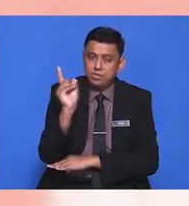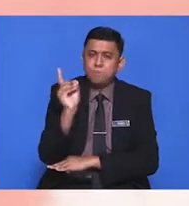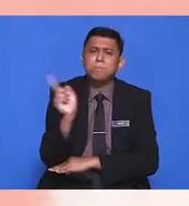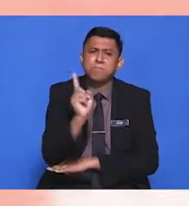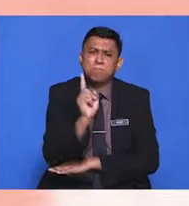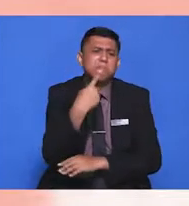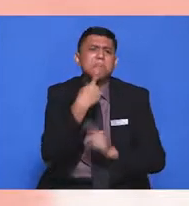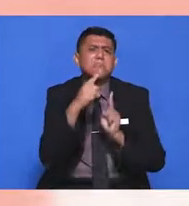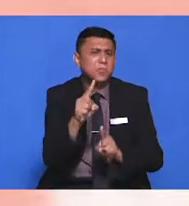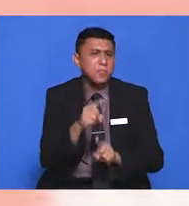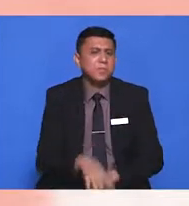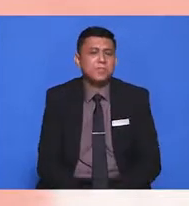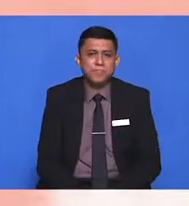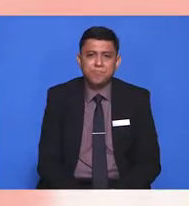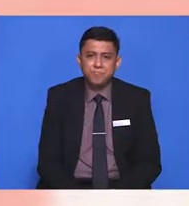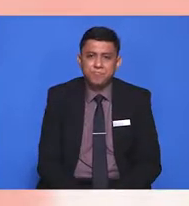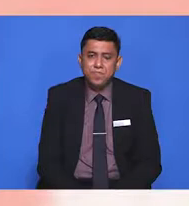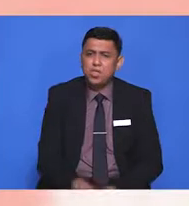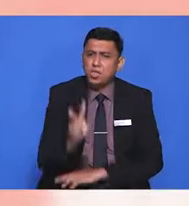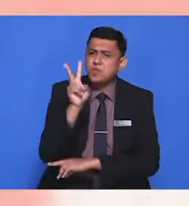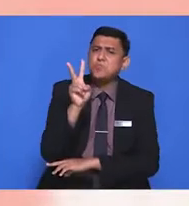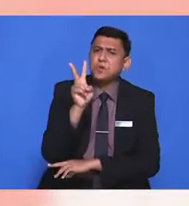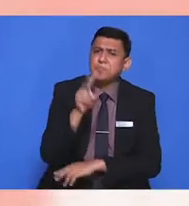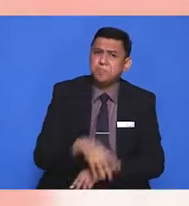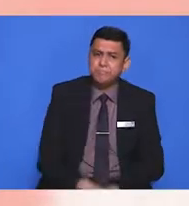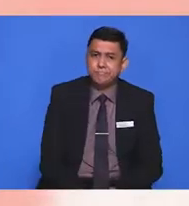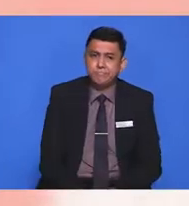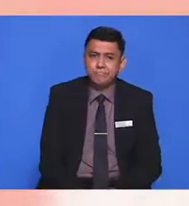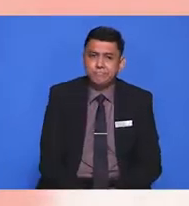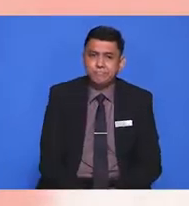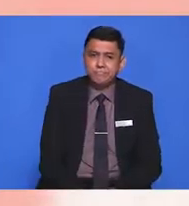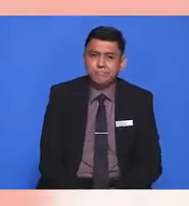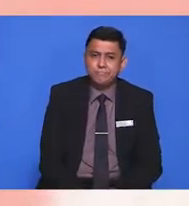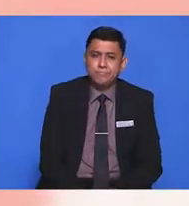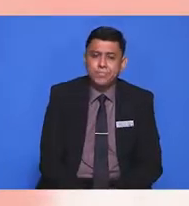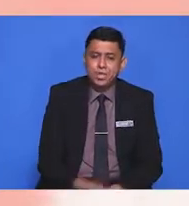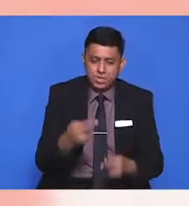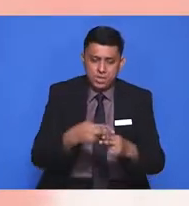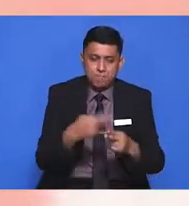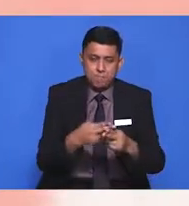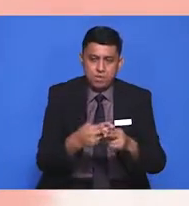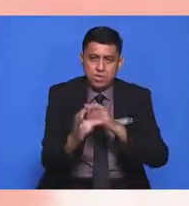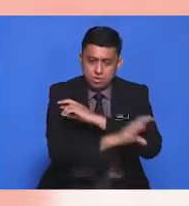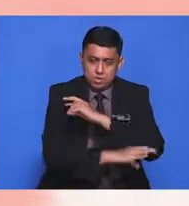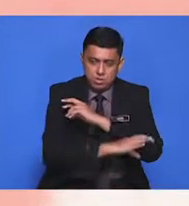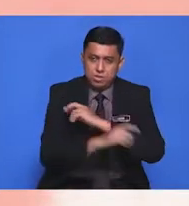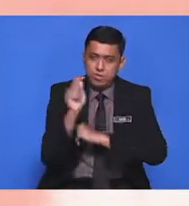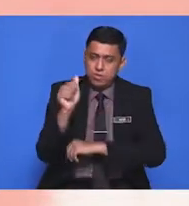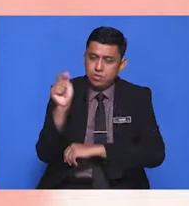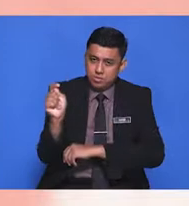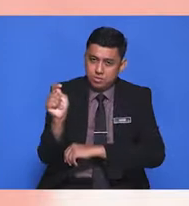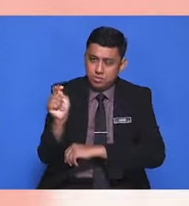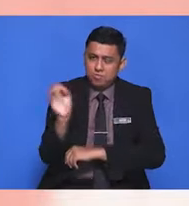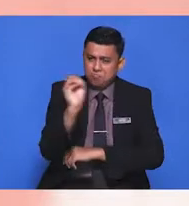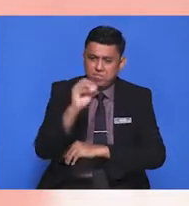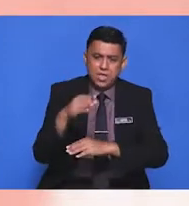berapi. Uji kendiri bagi soalan 2. Nyatakan nama negara Asia Tenggara yang tidak mempunyai